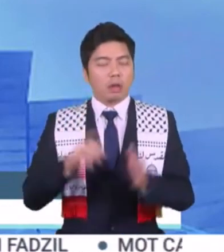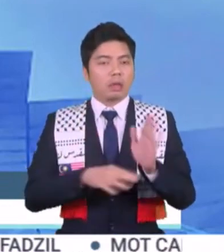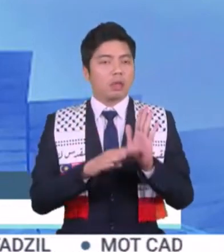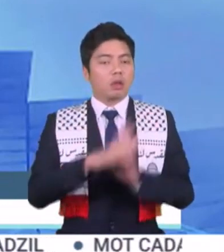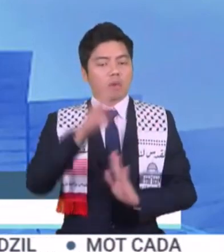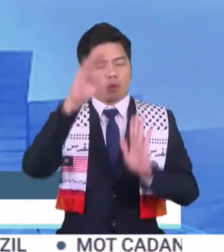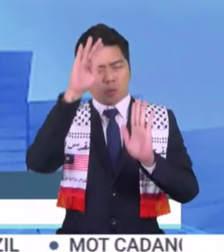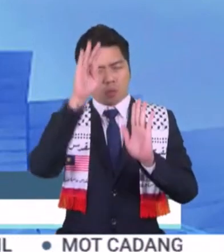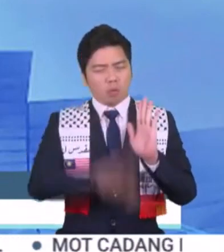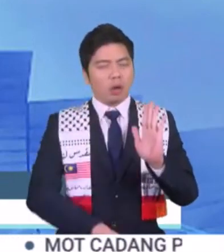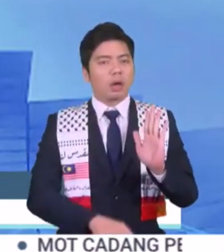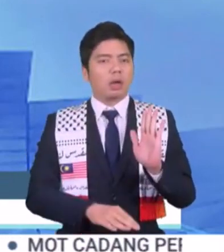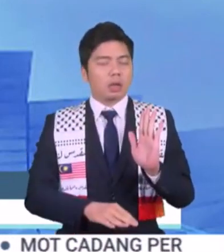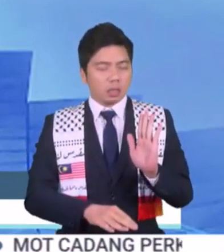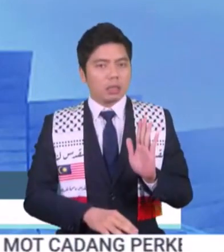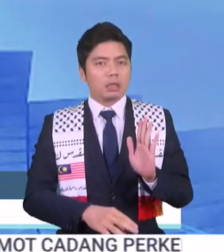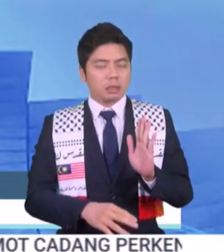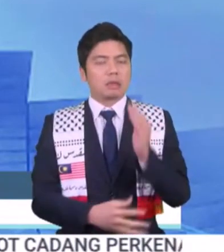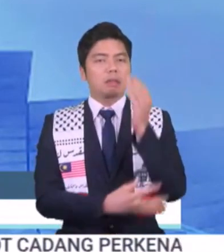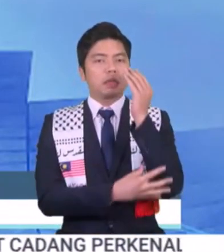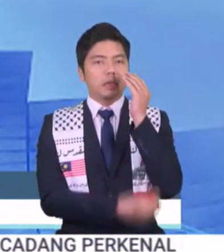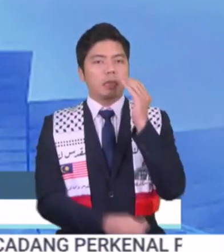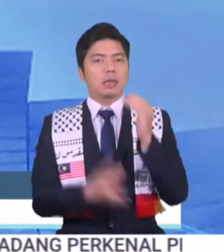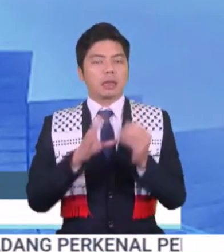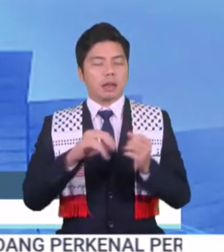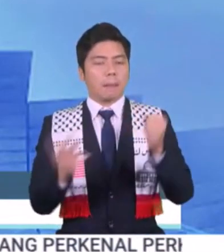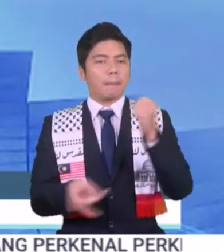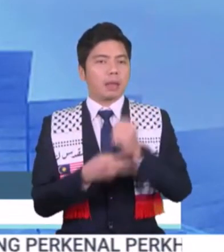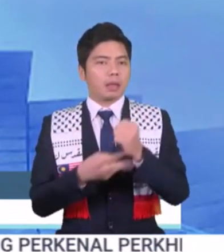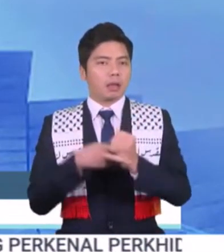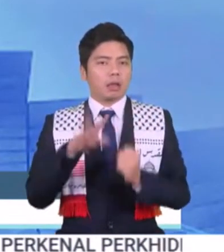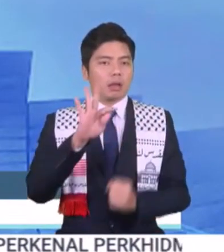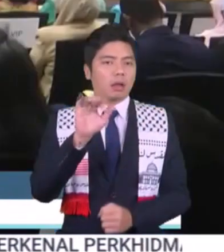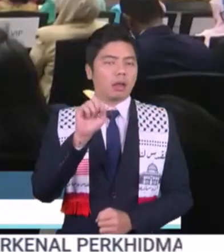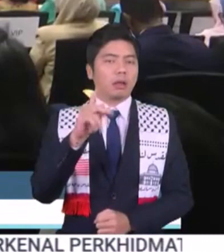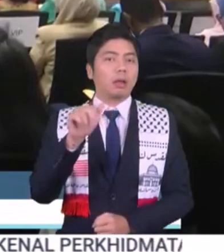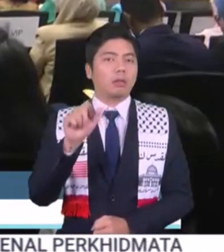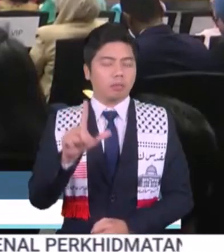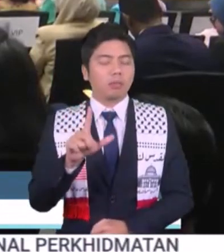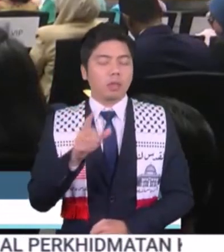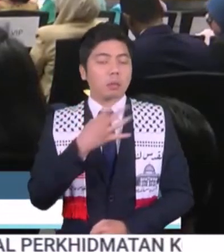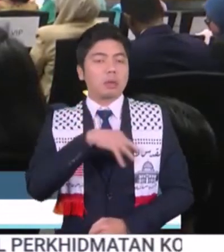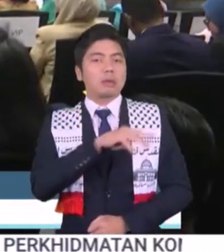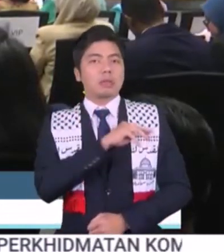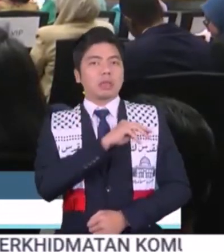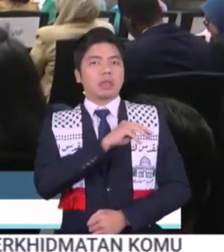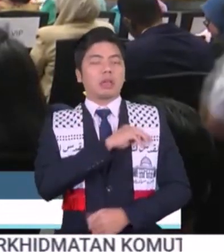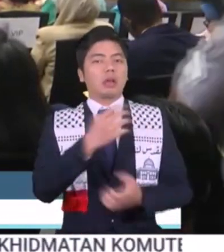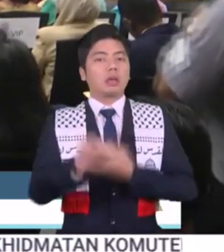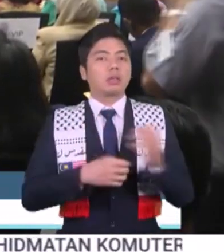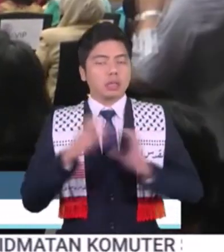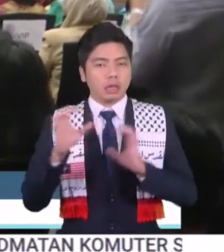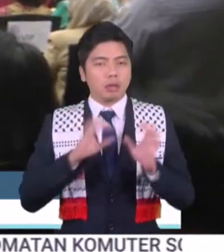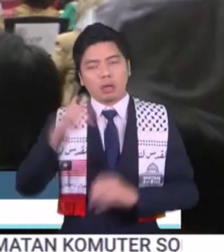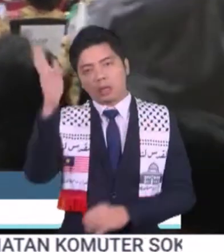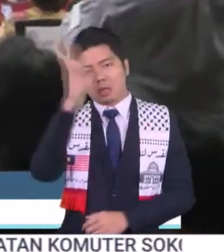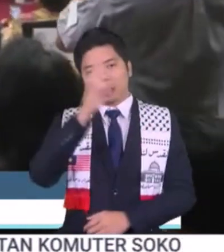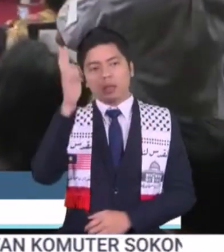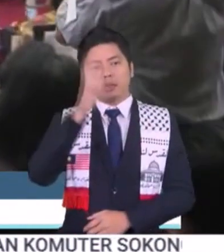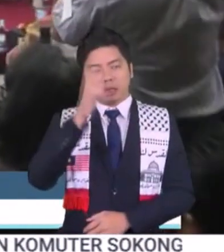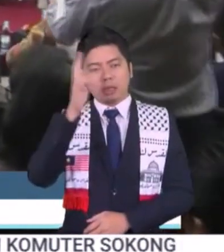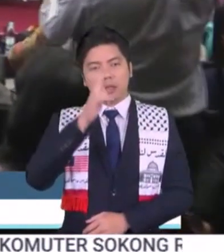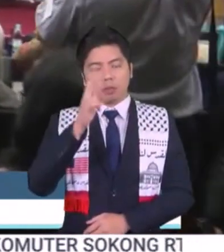pengurangan kemiskinan di samping menjana penjimatan fiskal. Menteri Ekonomi Rafizi Ramli berkata kerajaan akan mengambil